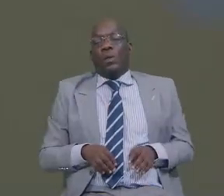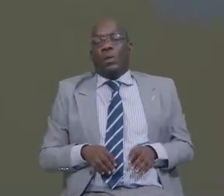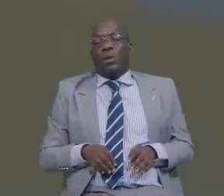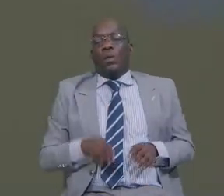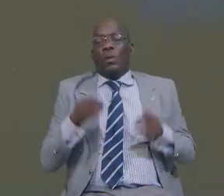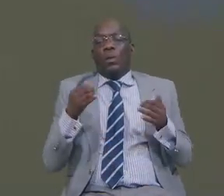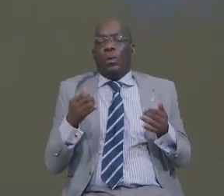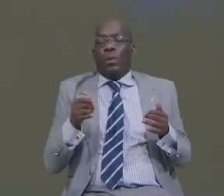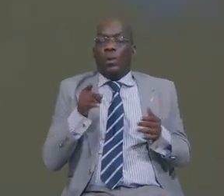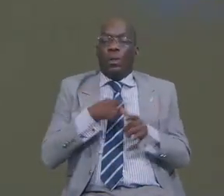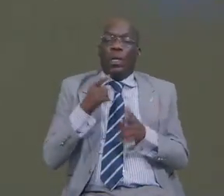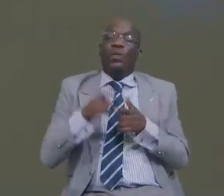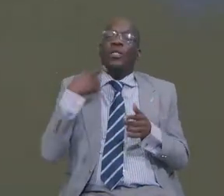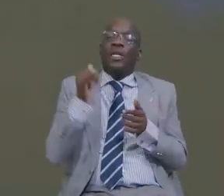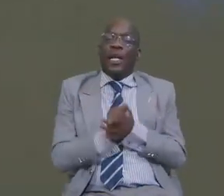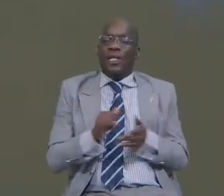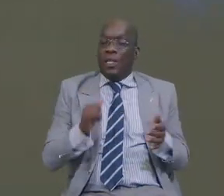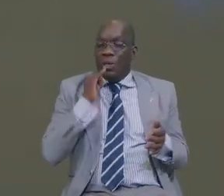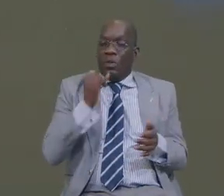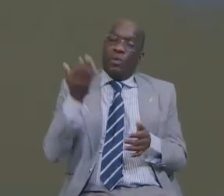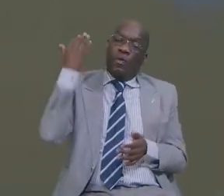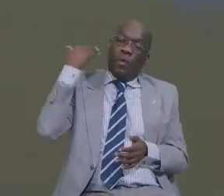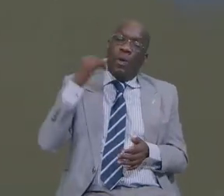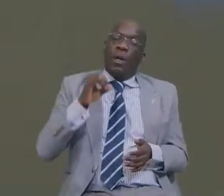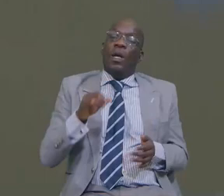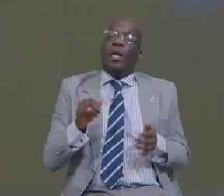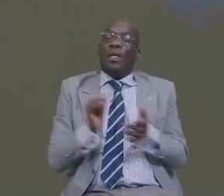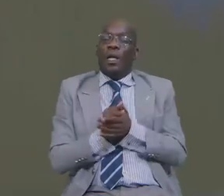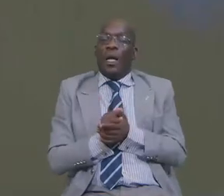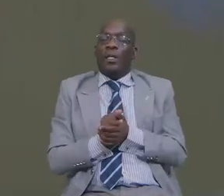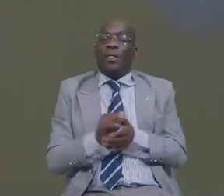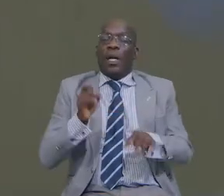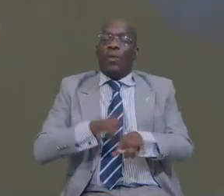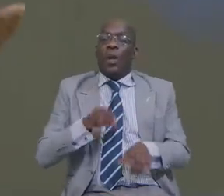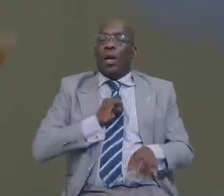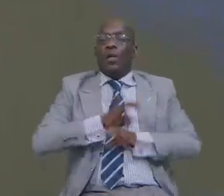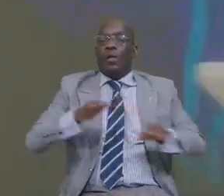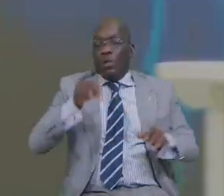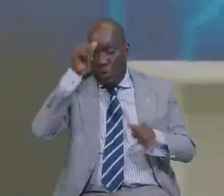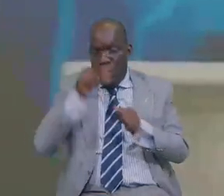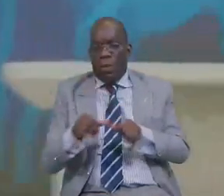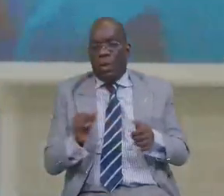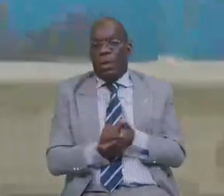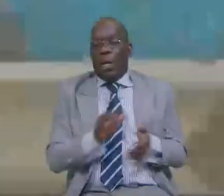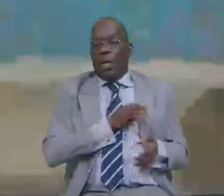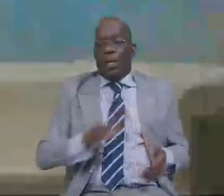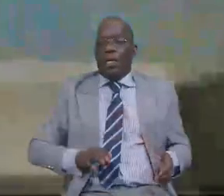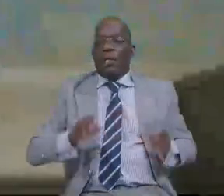bas. Tu dis, ça c'était avant ça. Je ne me rappelle plus. Mais Christ vit